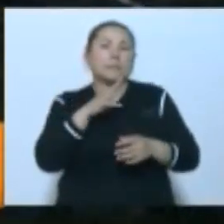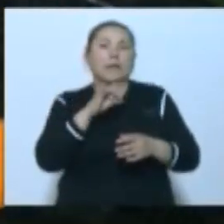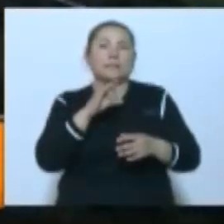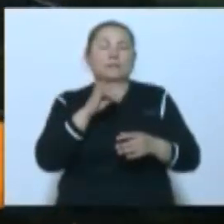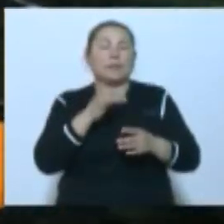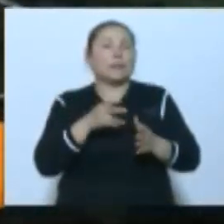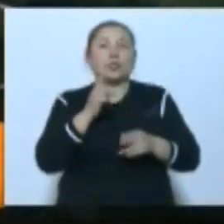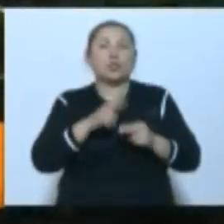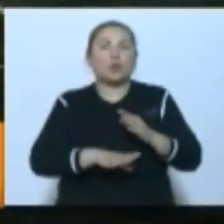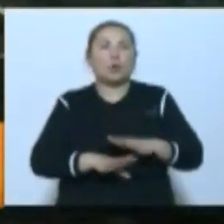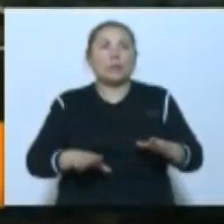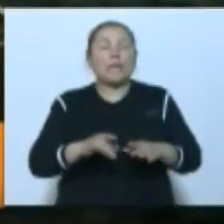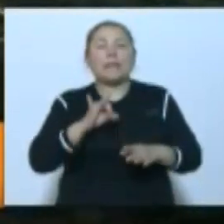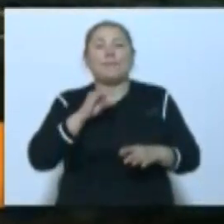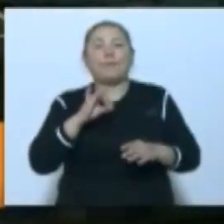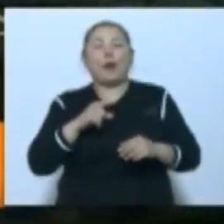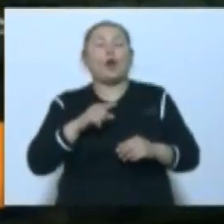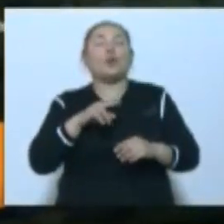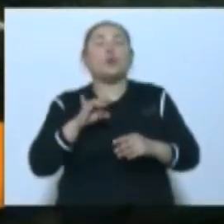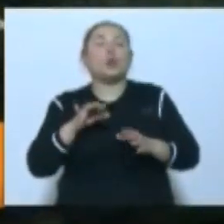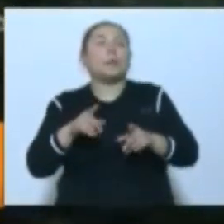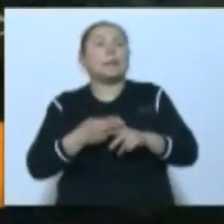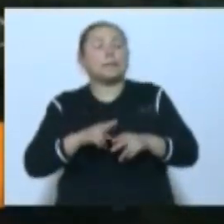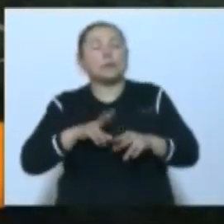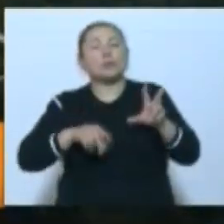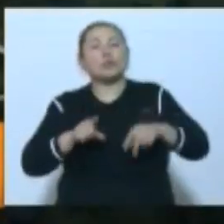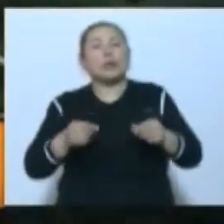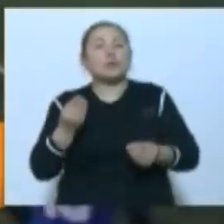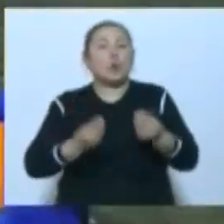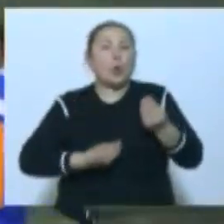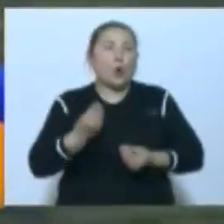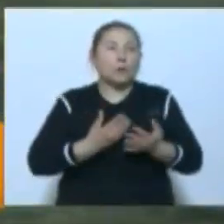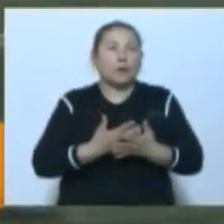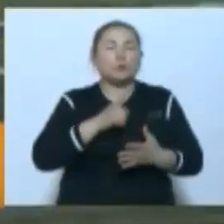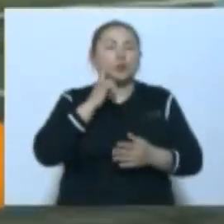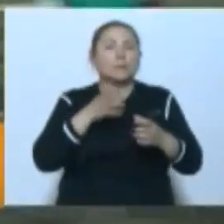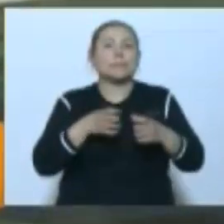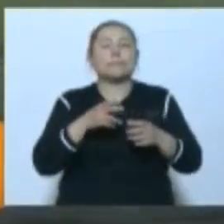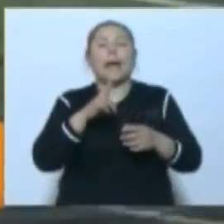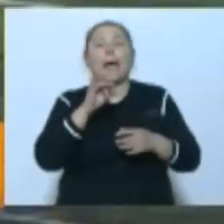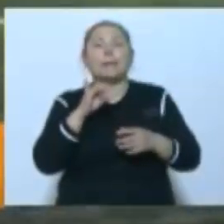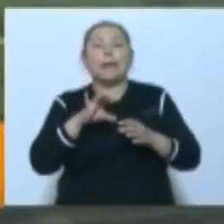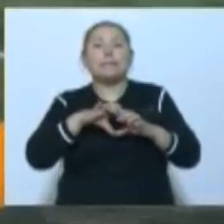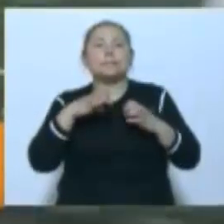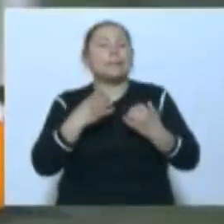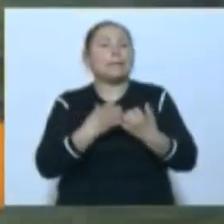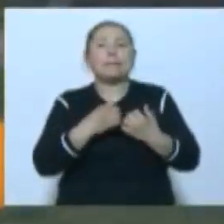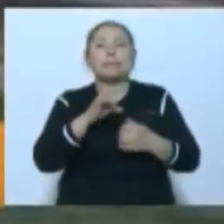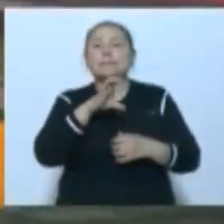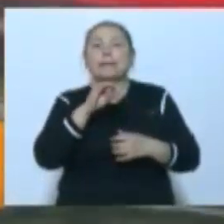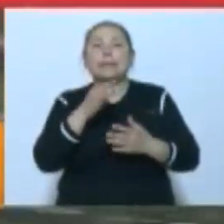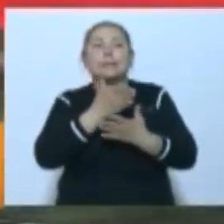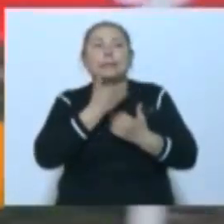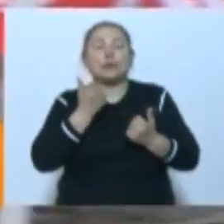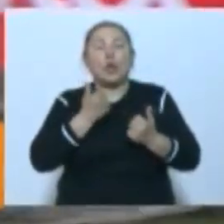банмен бітпейді. Инфрақұрылым мәселесі де өзекті. Осы уақытқа дейін ойнап келген жас қанат стадионы стандартқа сай емес. Бірінші